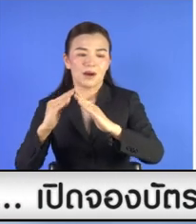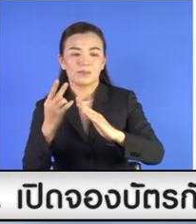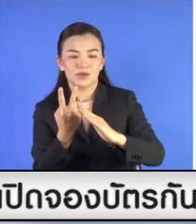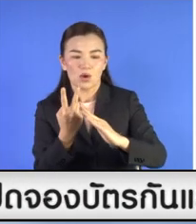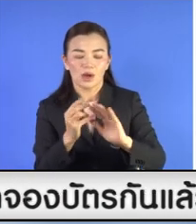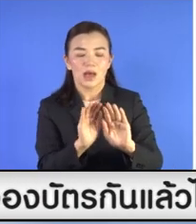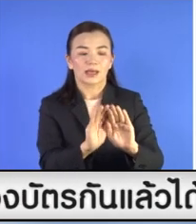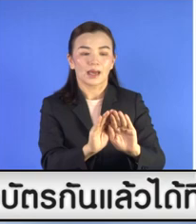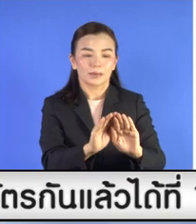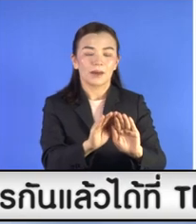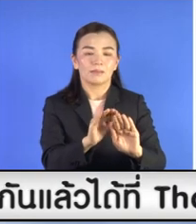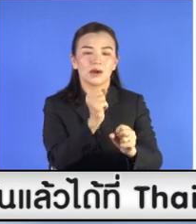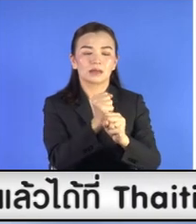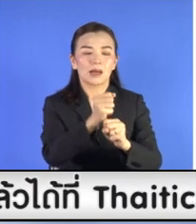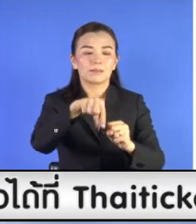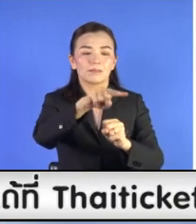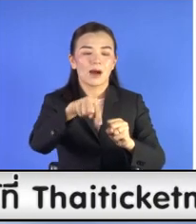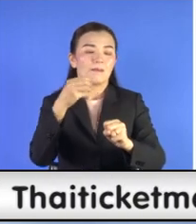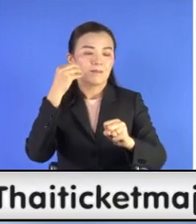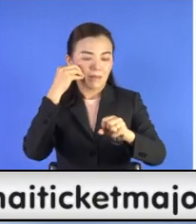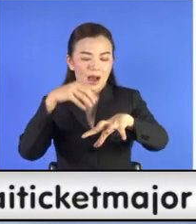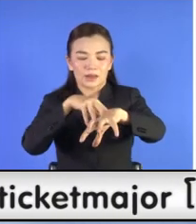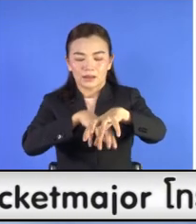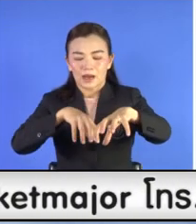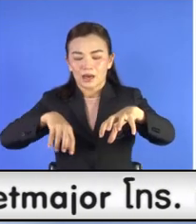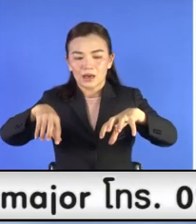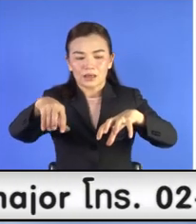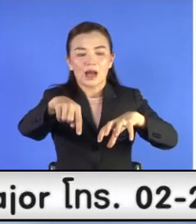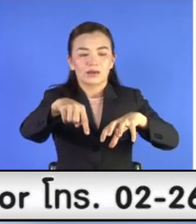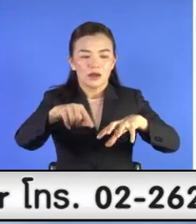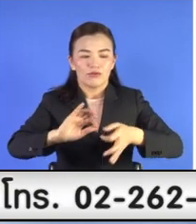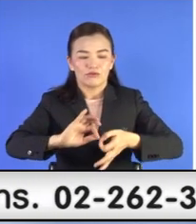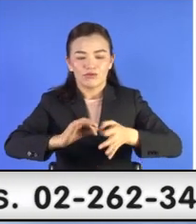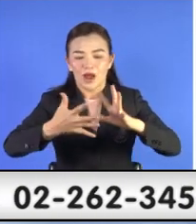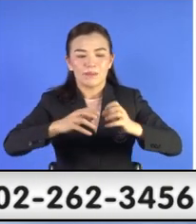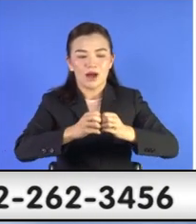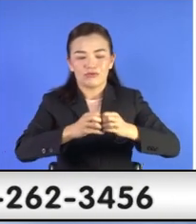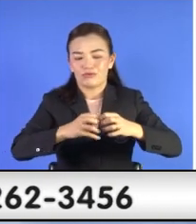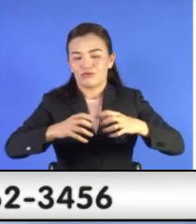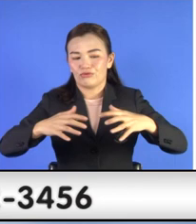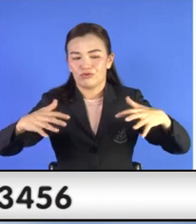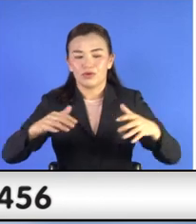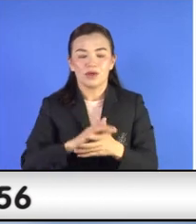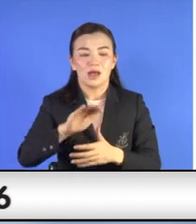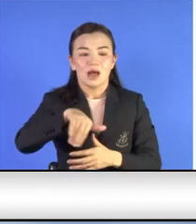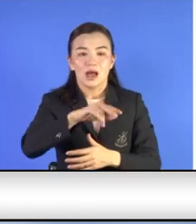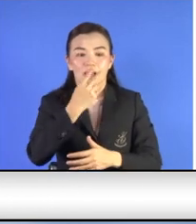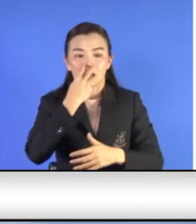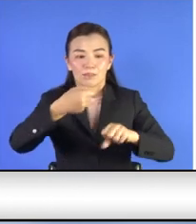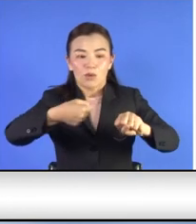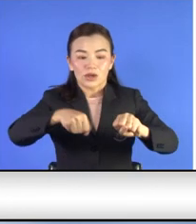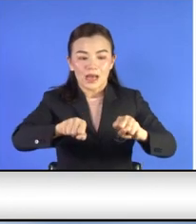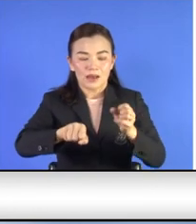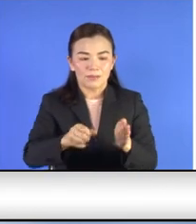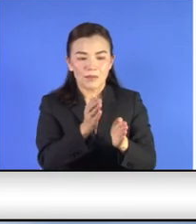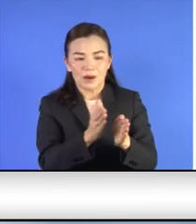มทั้งบ้านที่ใช้อยู่อาศัยอยู่ติดกันในหลายหลังก็เสียหายจากเหตุเพลิงไหม้ทั้งหมดเลยนะครับในพื้นที่ยังพบรถมอเตอร์ไซค์10คันรถก